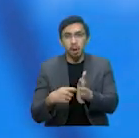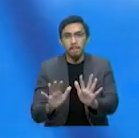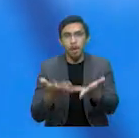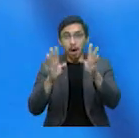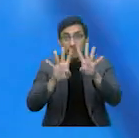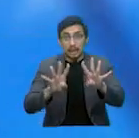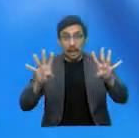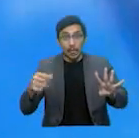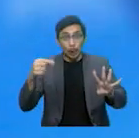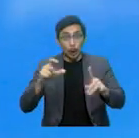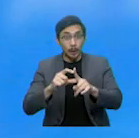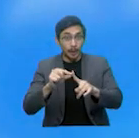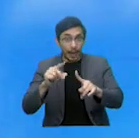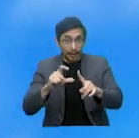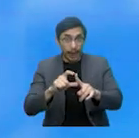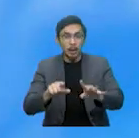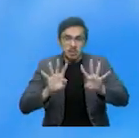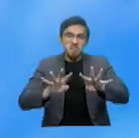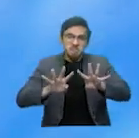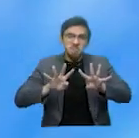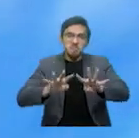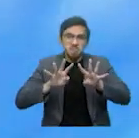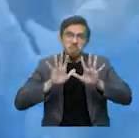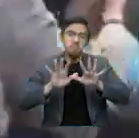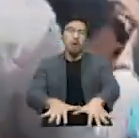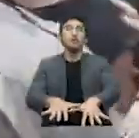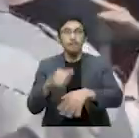kantor DPRD sebagai bentuk protes ke anggota dewan.